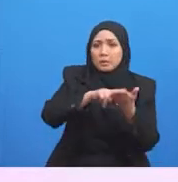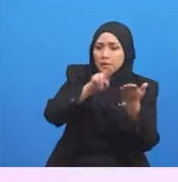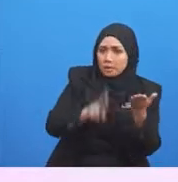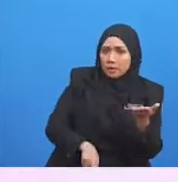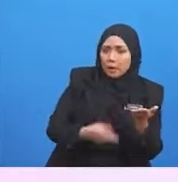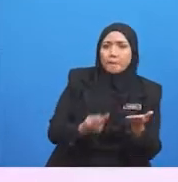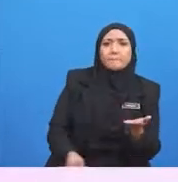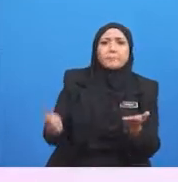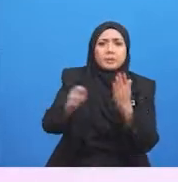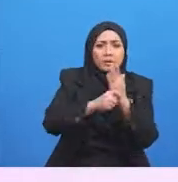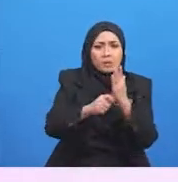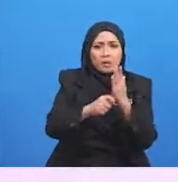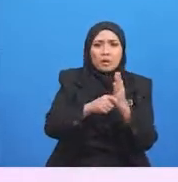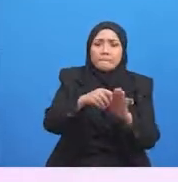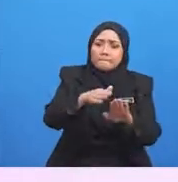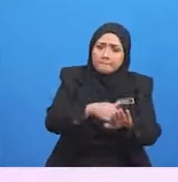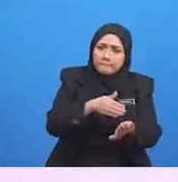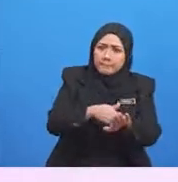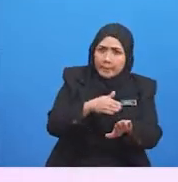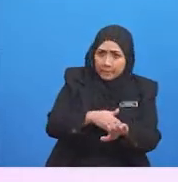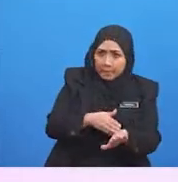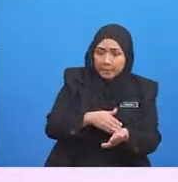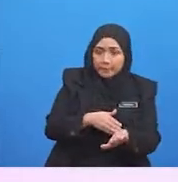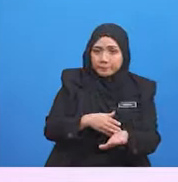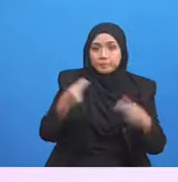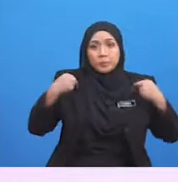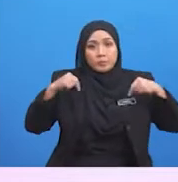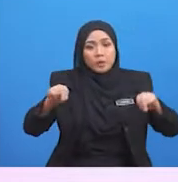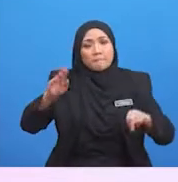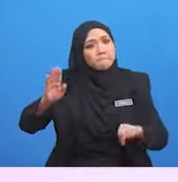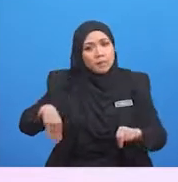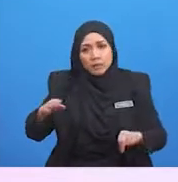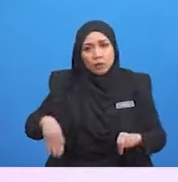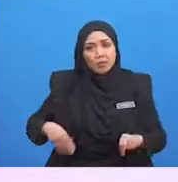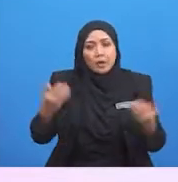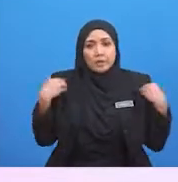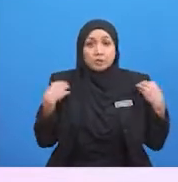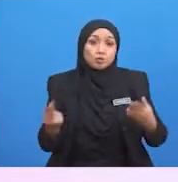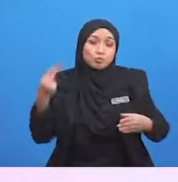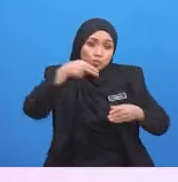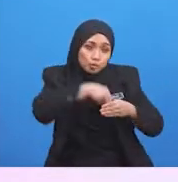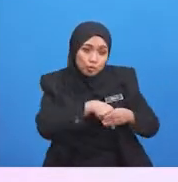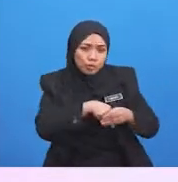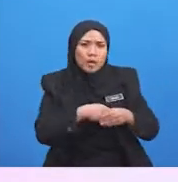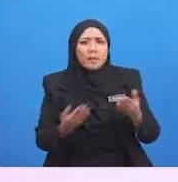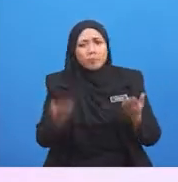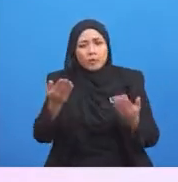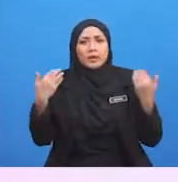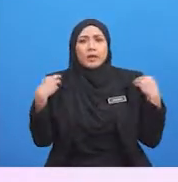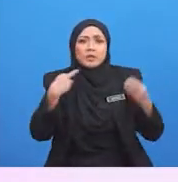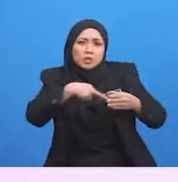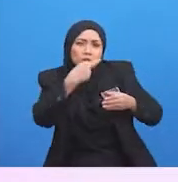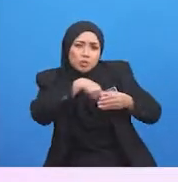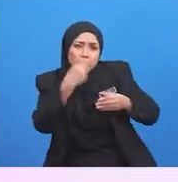pertambahannya adalah secara perlahan. Perniagaan mungkin belum mencipta keuntungan atau mengalami kerugian pada ketika